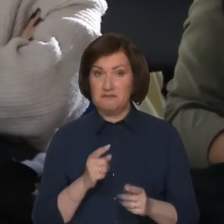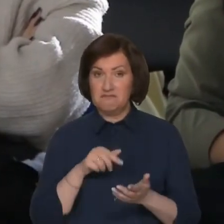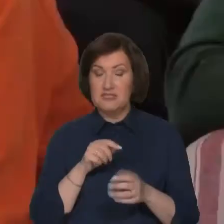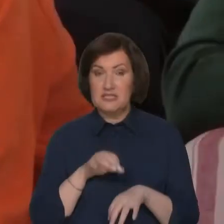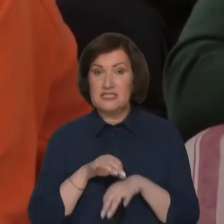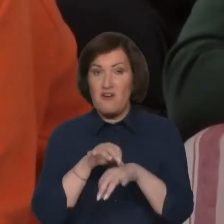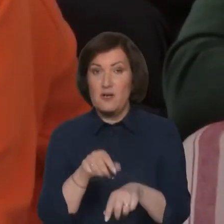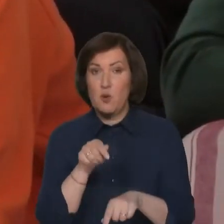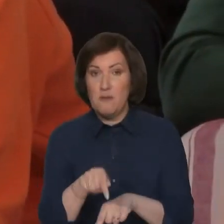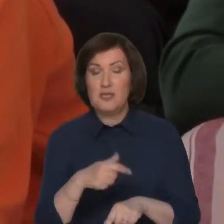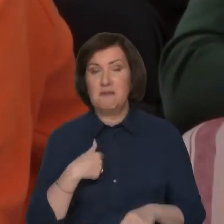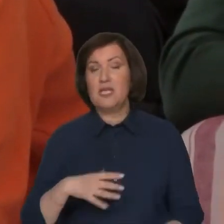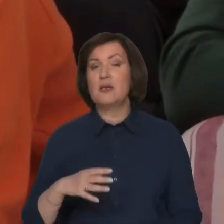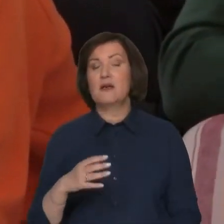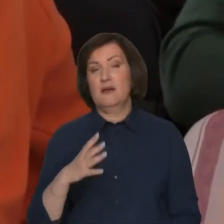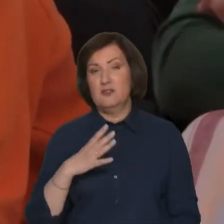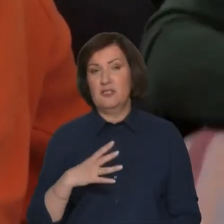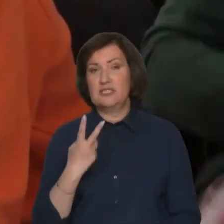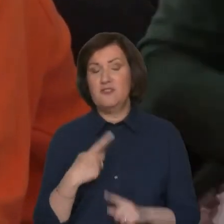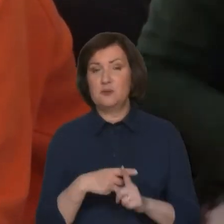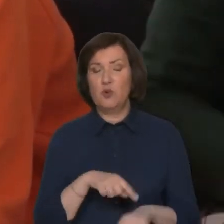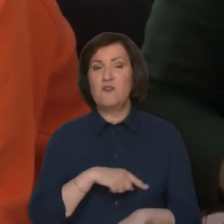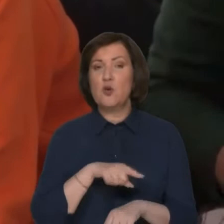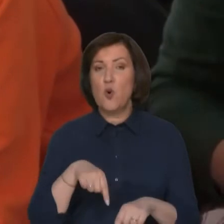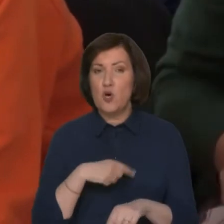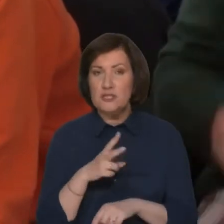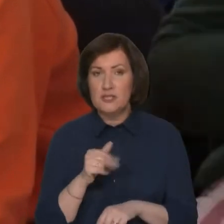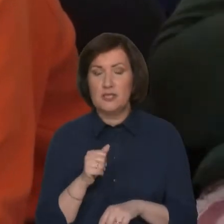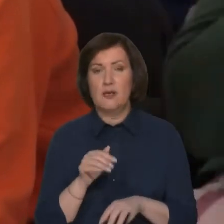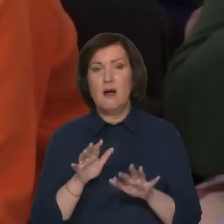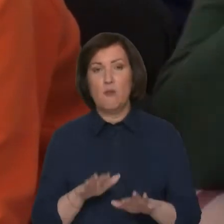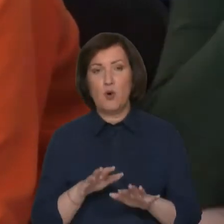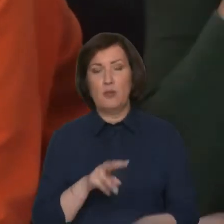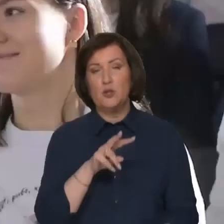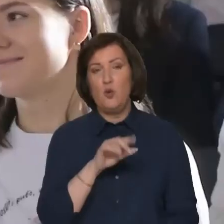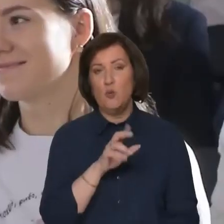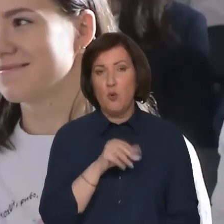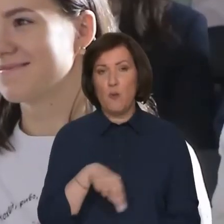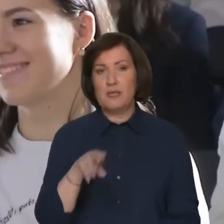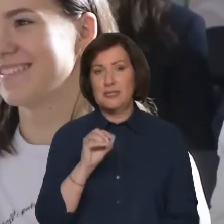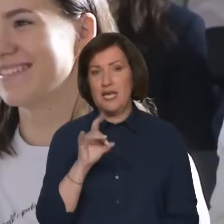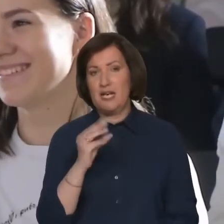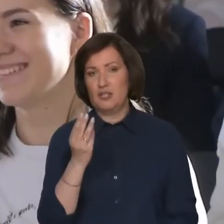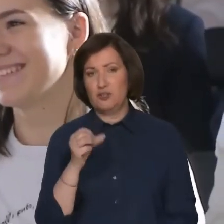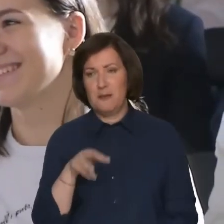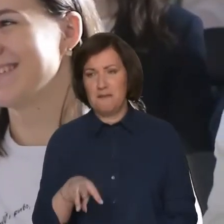Манівці. І мені довелося 2,5 години пробути Любком Дережем.